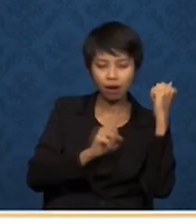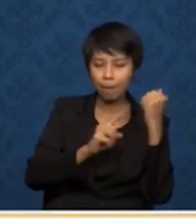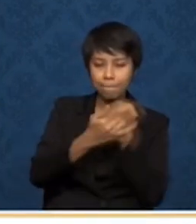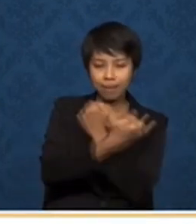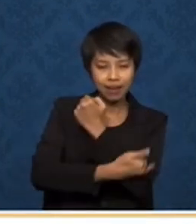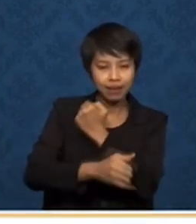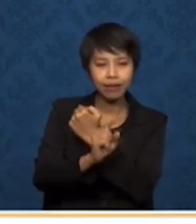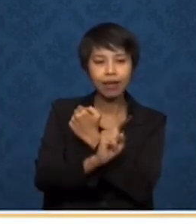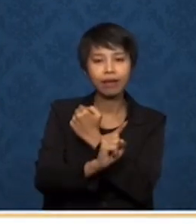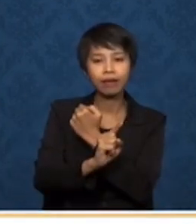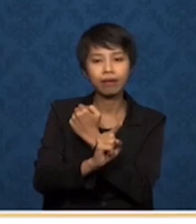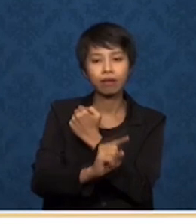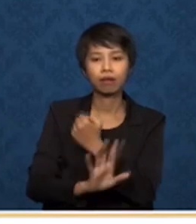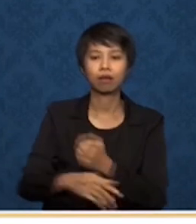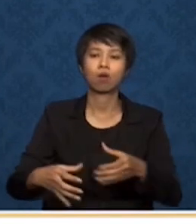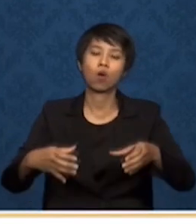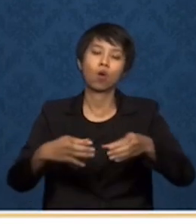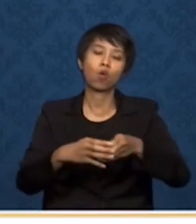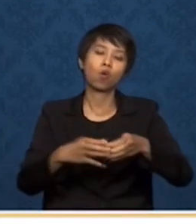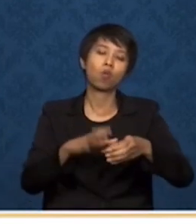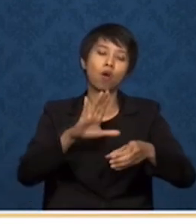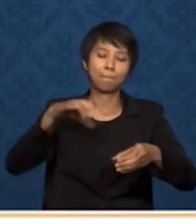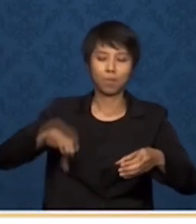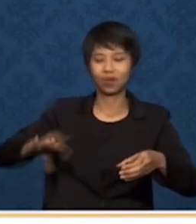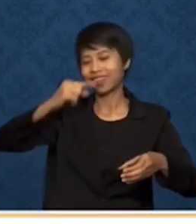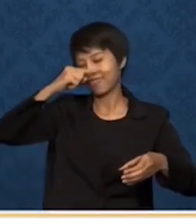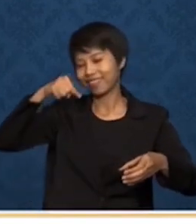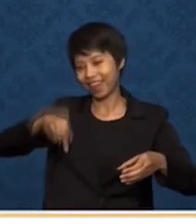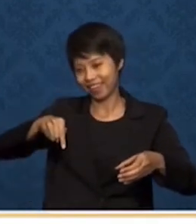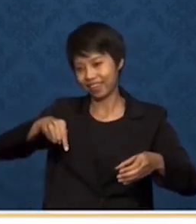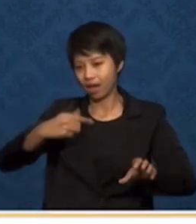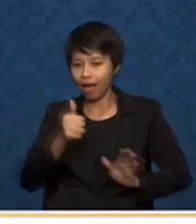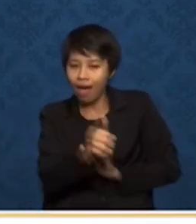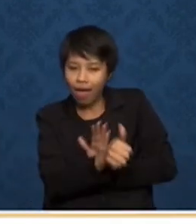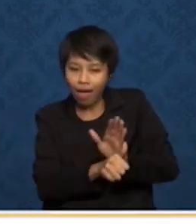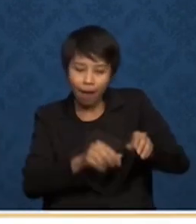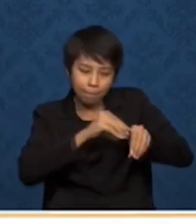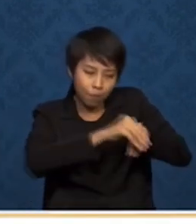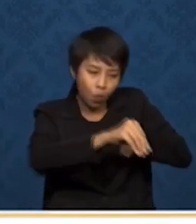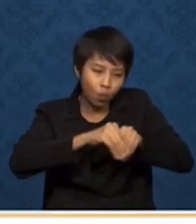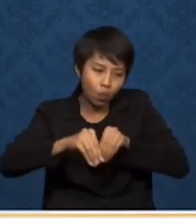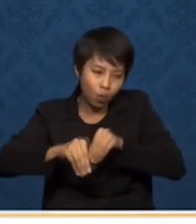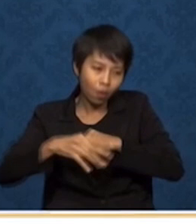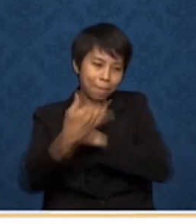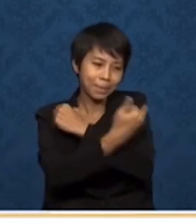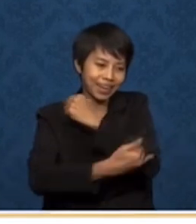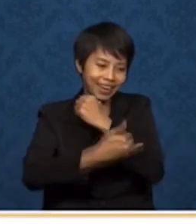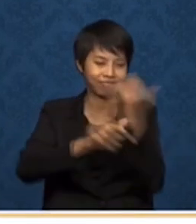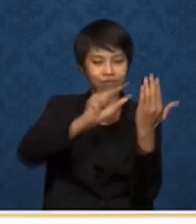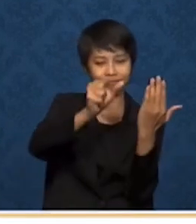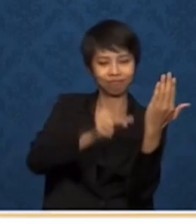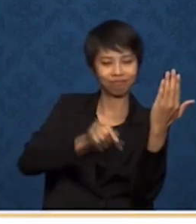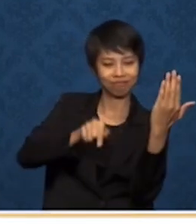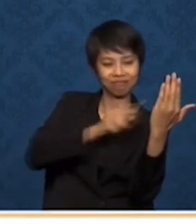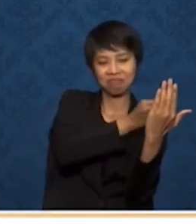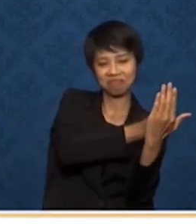แล้วแต่เป็นยางของกลุ่มทุนในประเทศไทยที่ไปลักลอกปลูกในพื้นที่ประเทศเพื่อนบ้าน